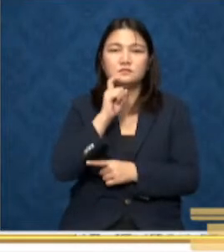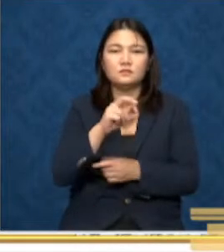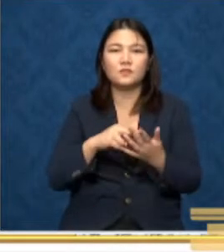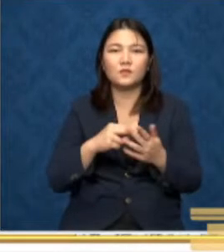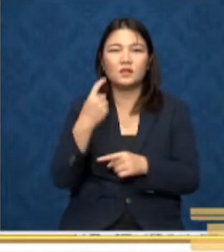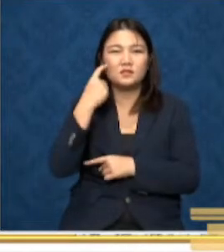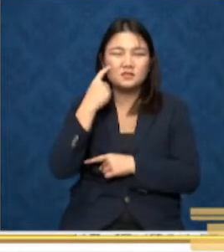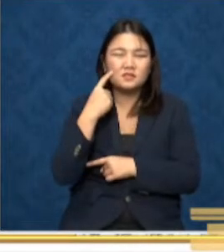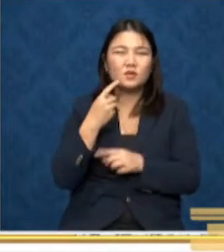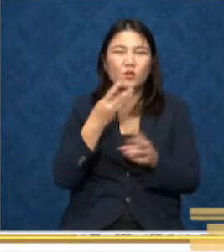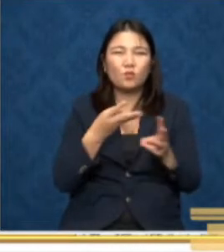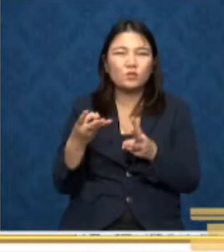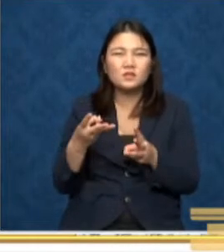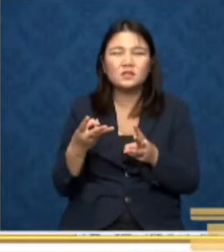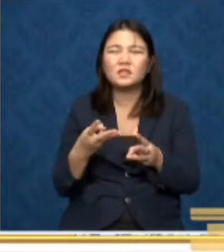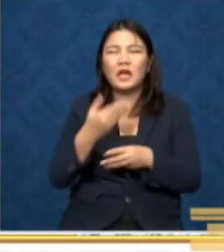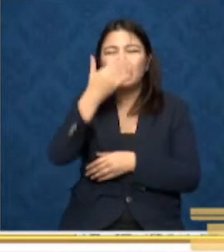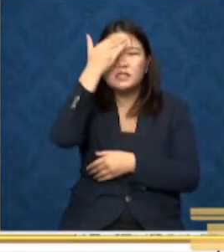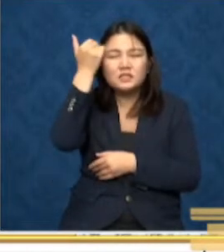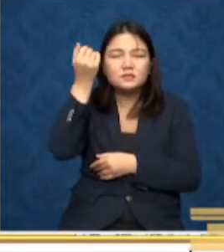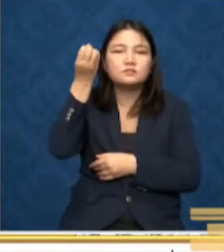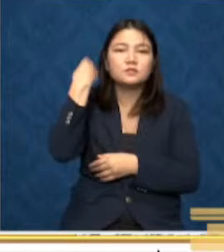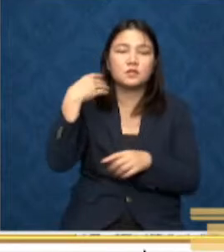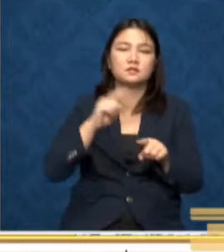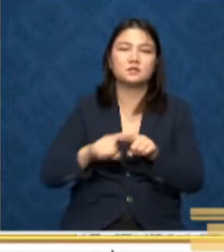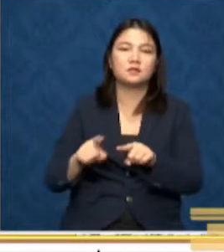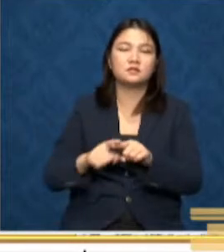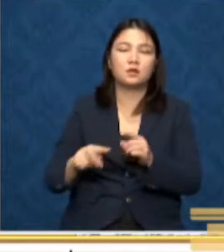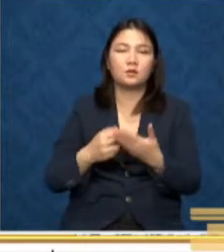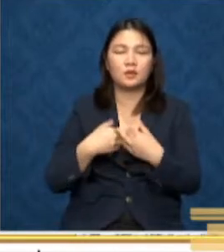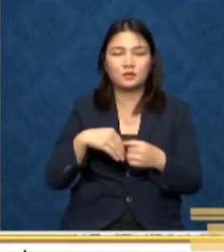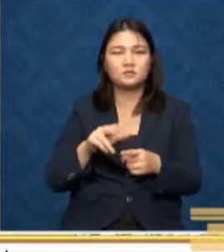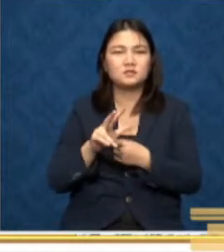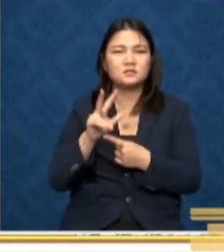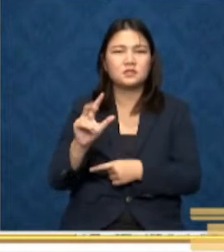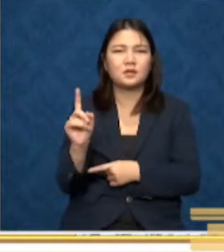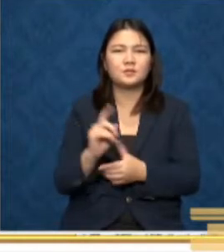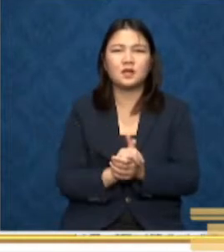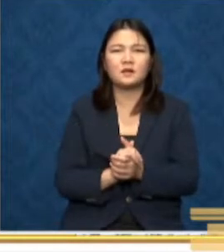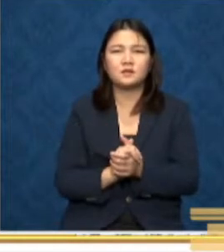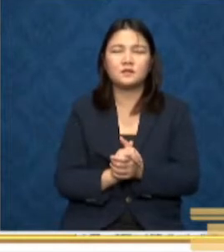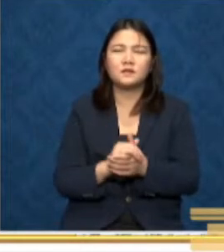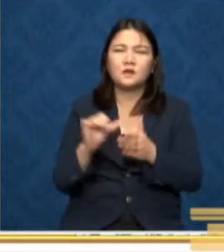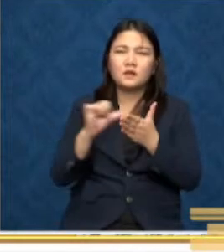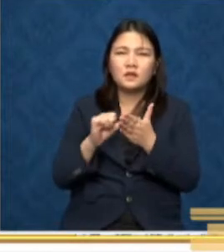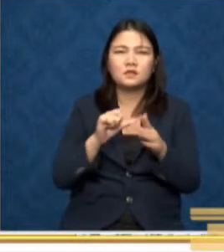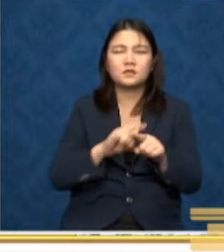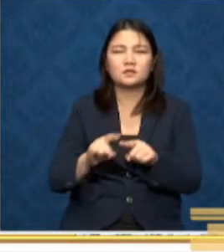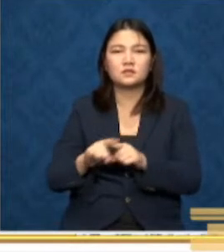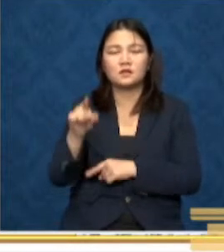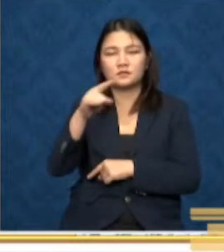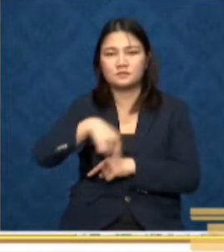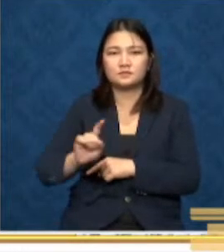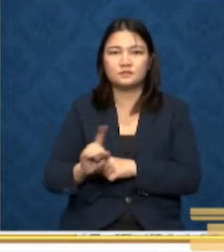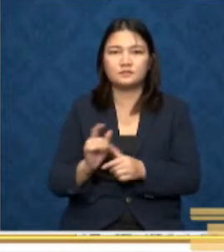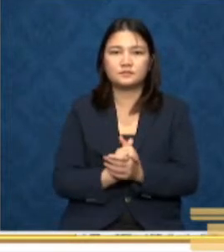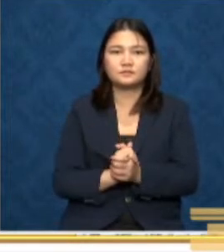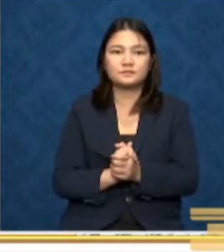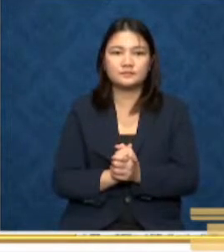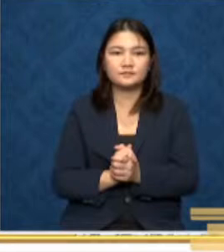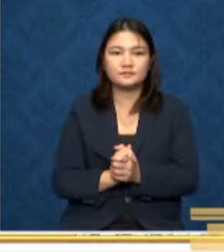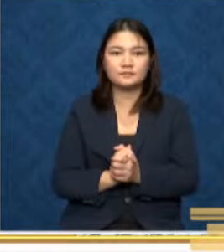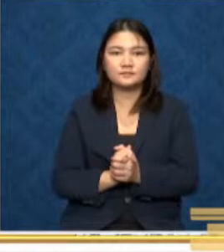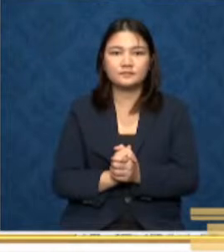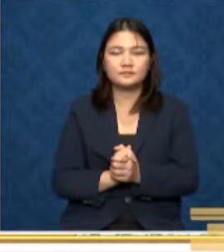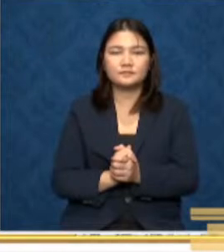อดีตกลไกที่3คือการเลือกจุดกึ่งกลางแม้ว่าจะไม่ค่อยปฏิบัติทั่วไปก็ตามและความยุติธรรมนะคะ